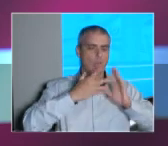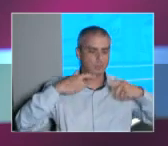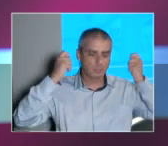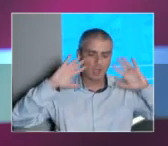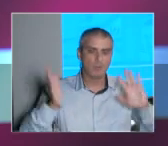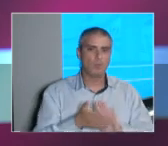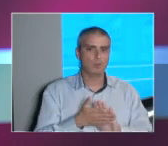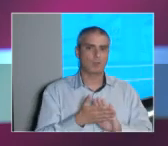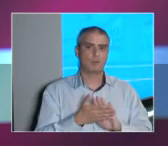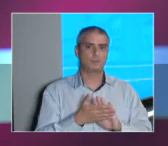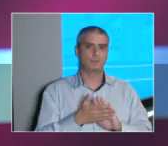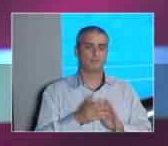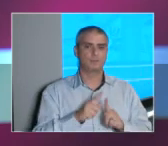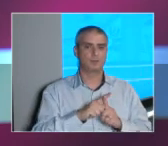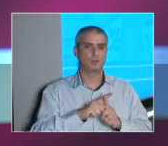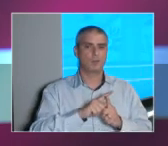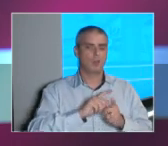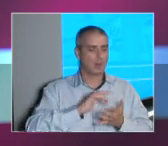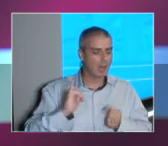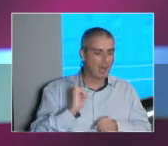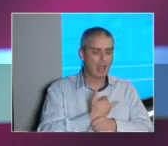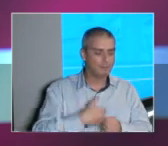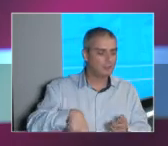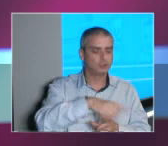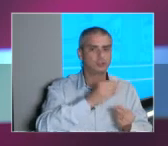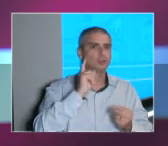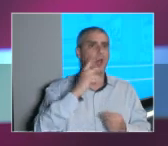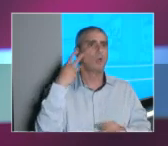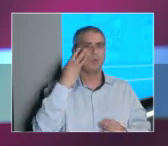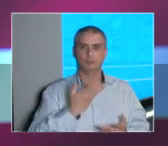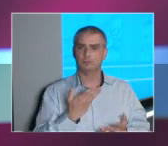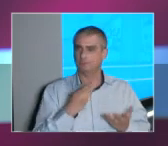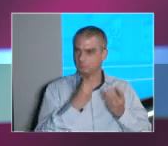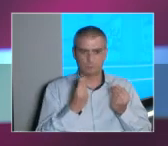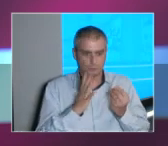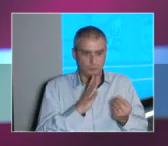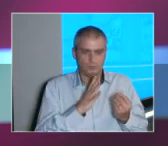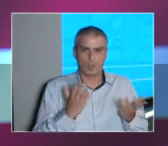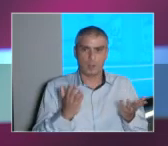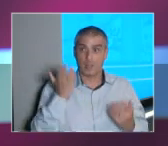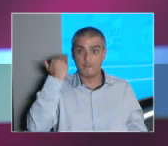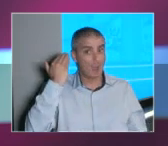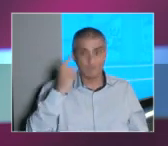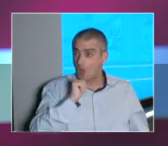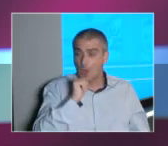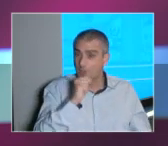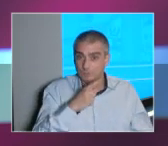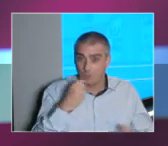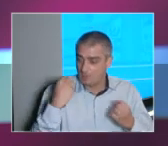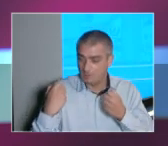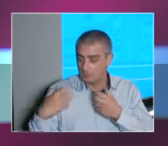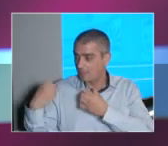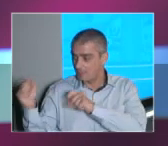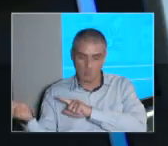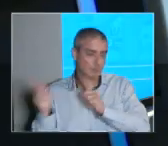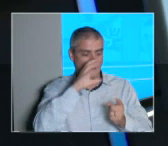כולה, let's dry the swamp, נייבש את הביצה שקוראים לוושינגטון, זה דבר שהוא מסוכן. פעם לא רצית דמוקרטי, נצבעת